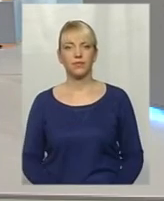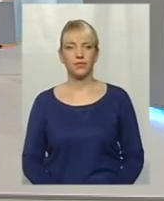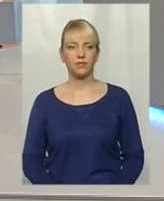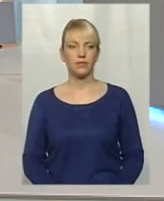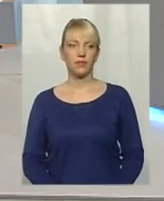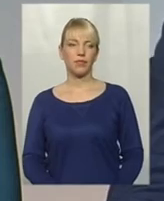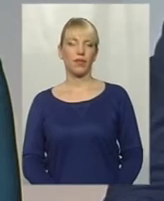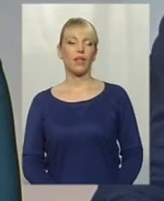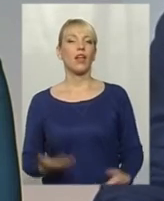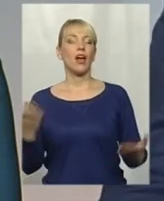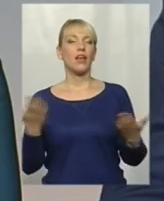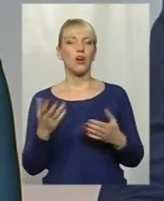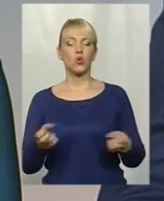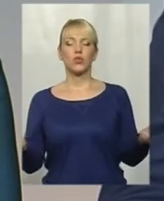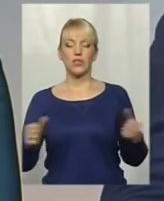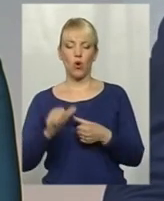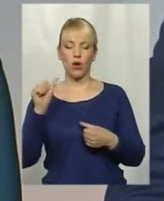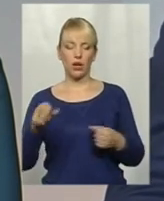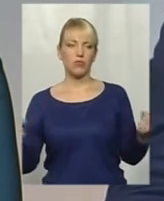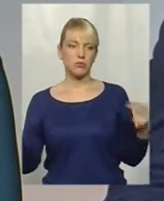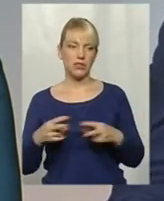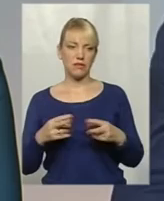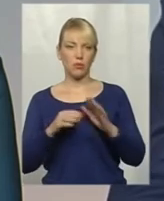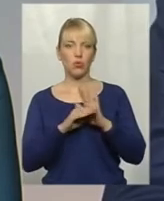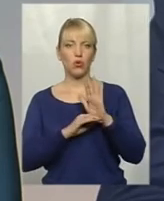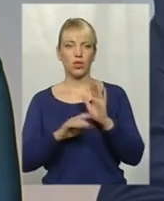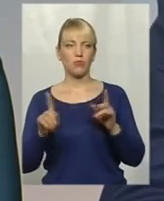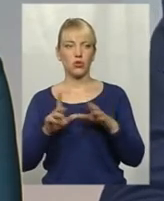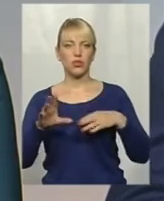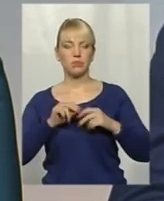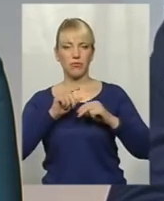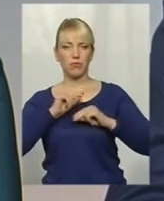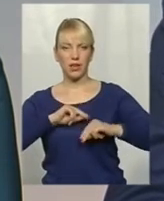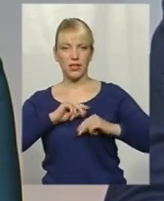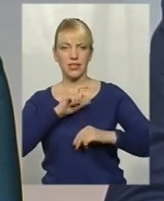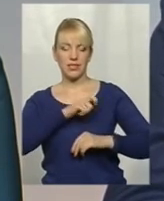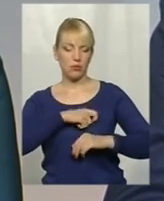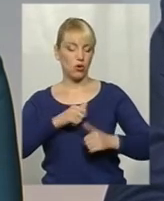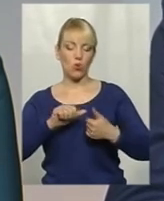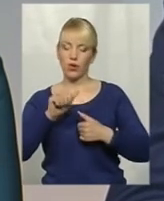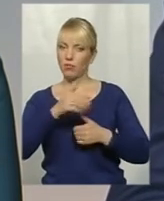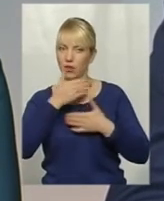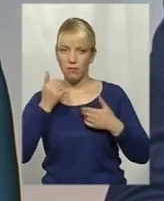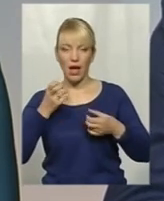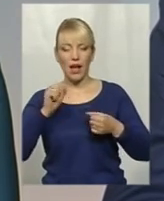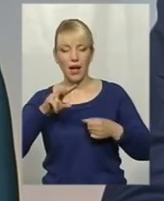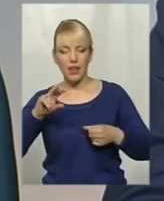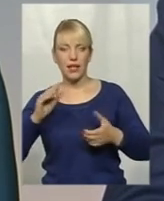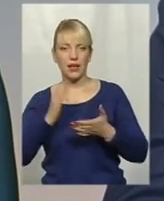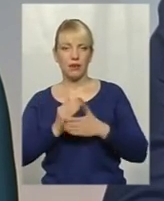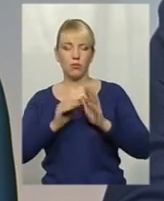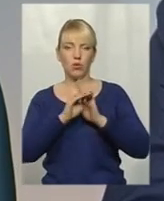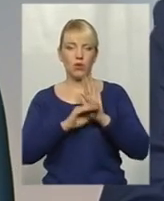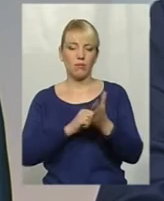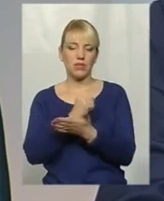якоїсь окремої спеціалізованої програми щодо співпраці саме з депутатами, можливо, окремо не існує. Але дійсно сьогодні є програма,